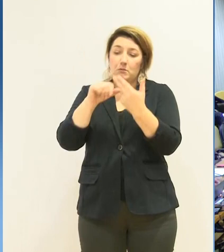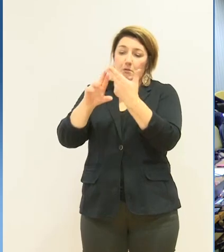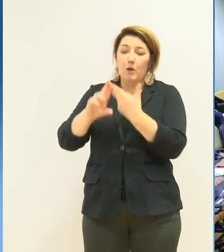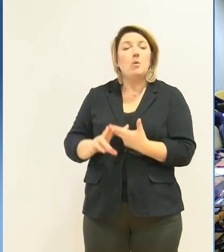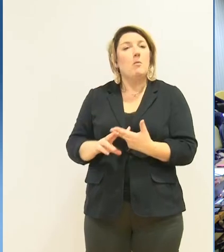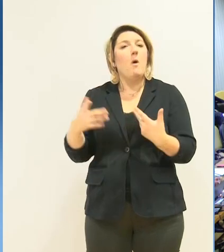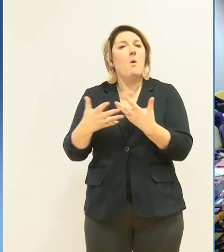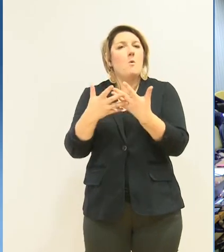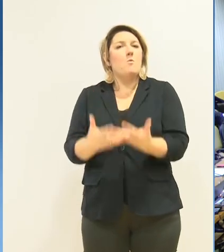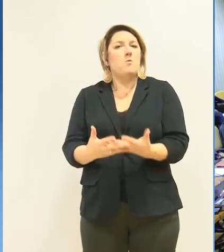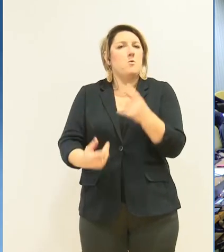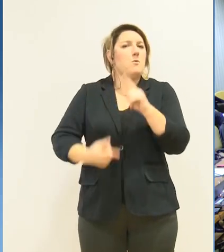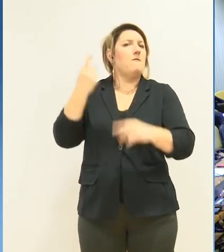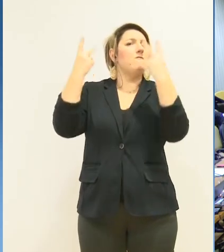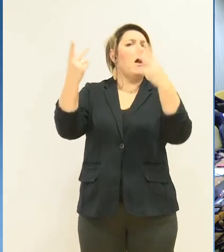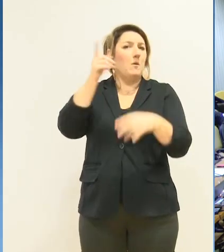conseil d'état